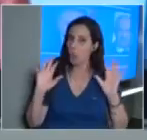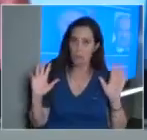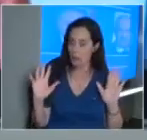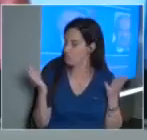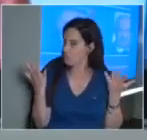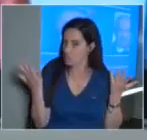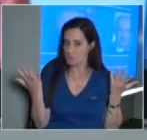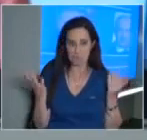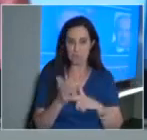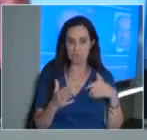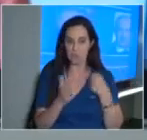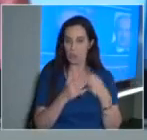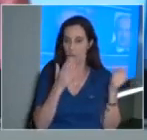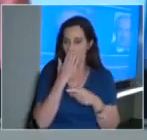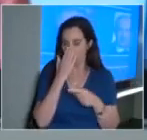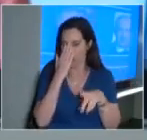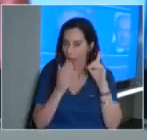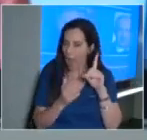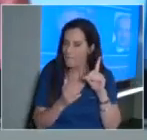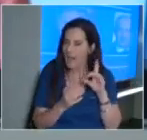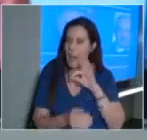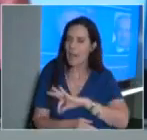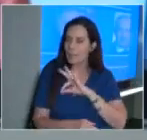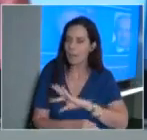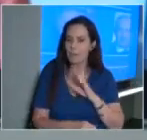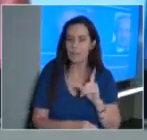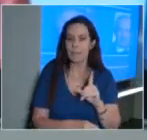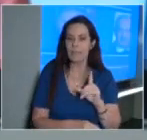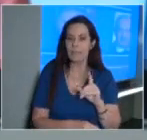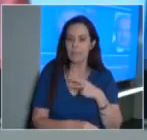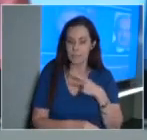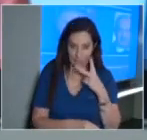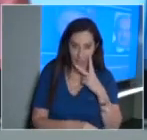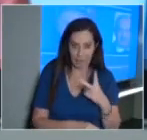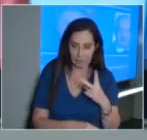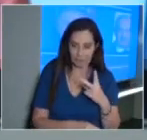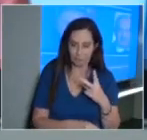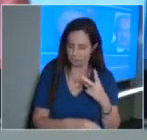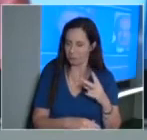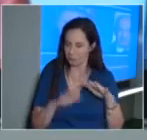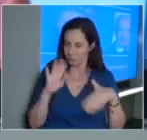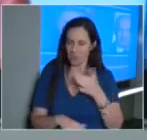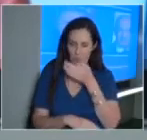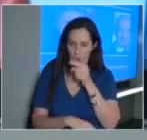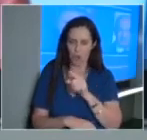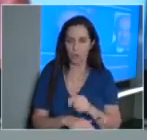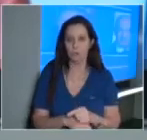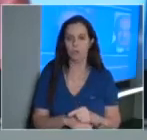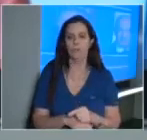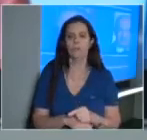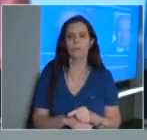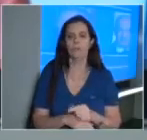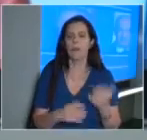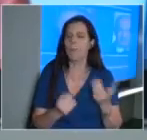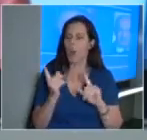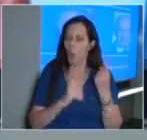משמעותי בסוף השבוע האחרון, אבל בעיקר ליברמן, אם אנחנו נרצה להסתכל על העניין כהווייתו, ואחר כך אולי נשאל את חבר הכנסת בצלאל סמוטריץ'